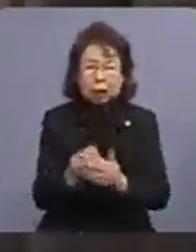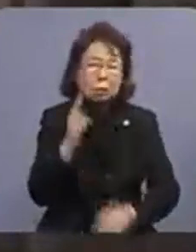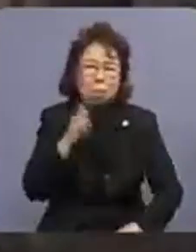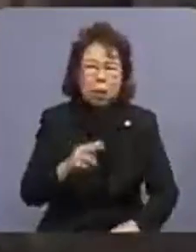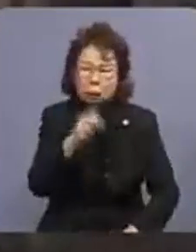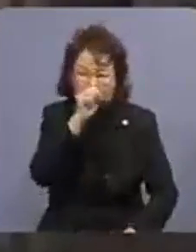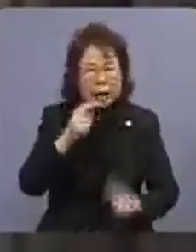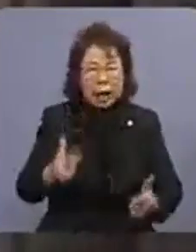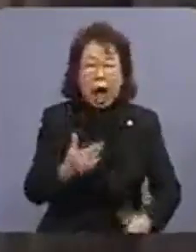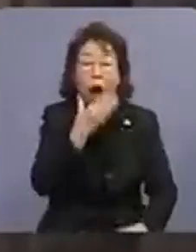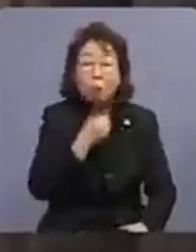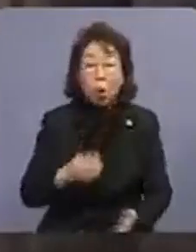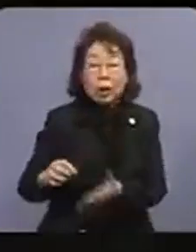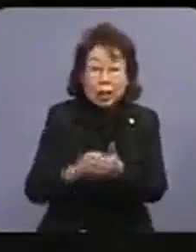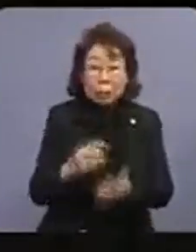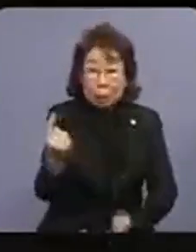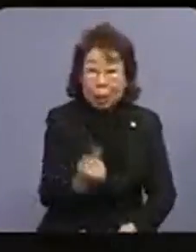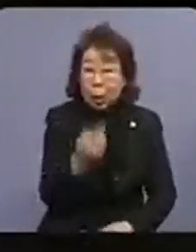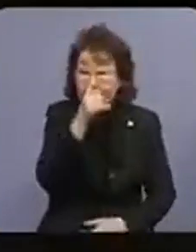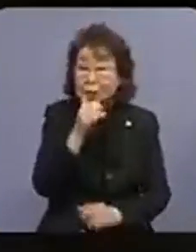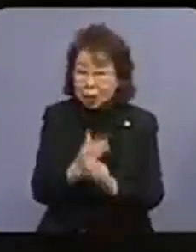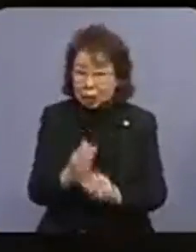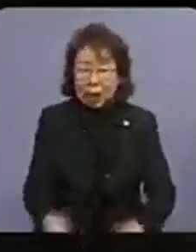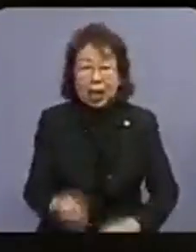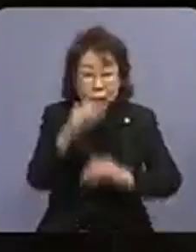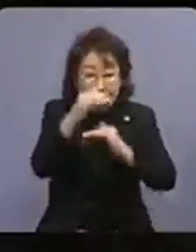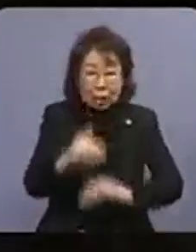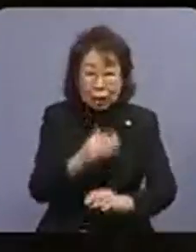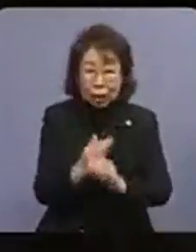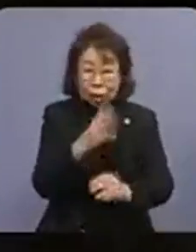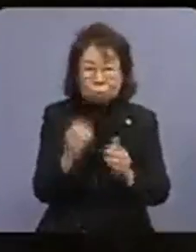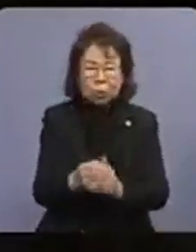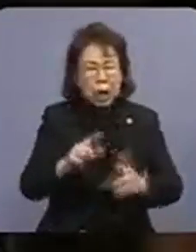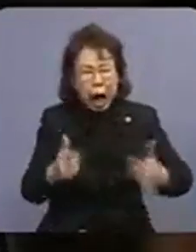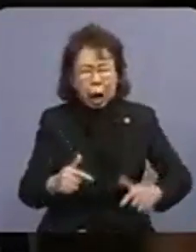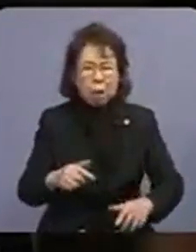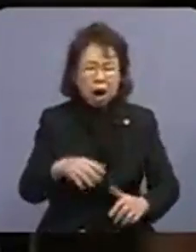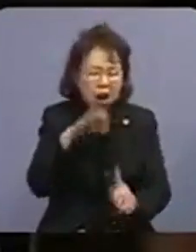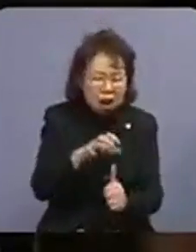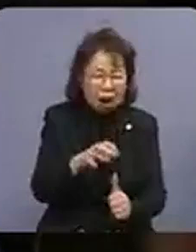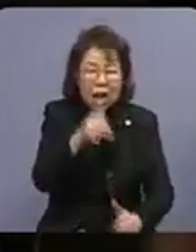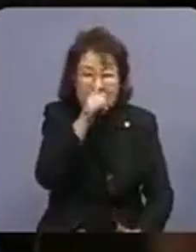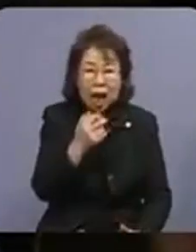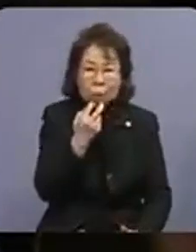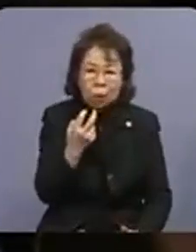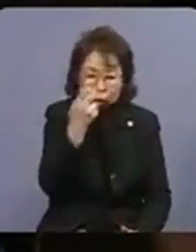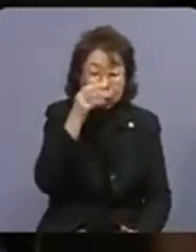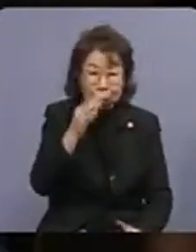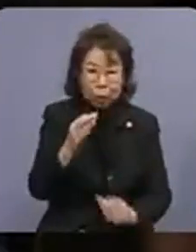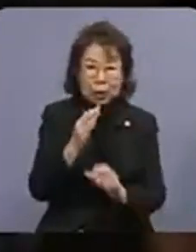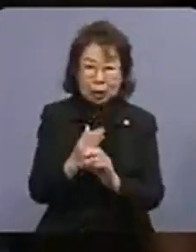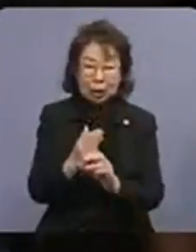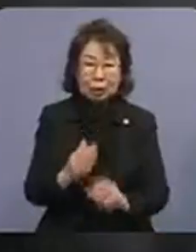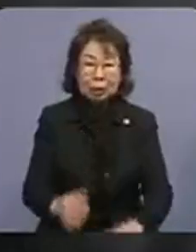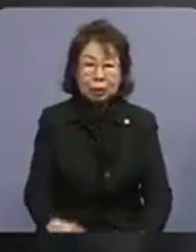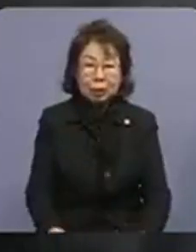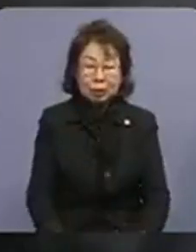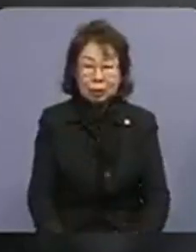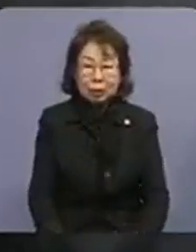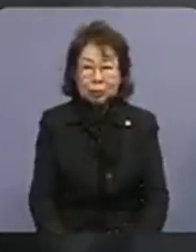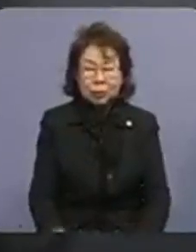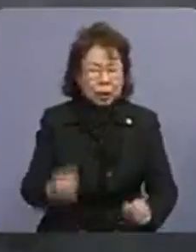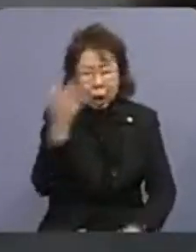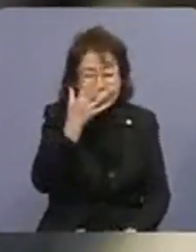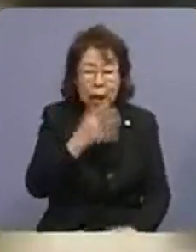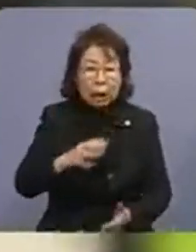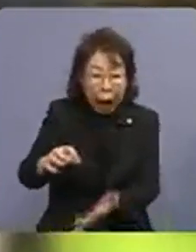명목으로 복지기금을 받아왔는데 경찰은 이 과정에 강요 등 위법 행위가 있었는지를 살펴보고 있는 것으로 전해졌습니다.